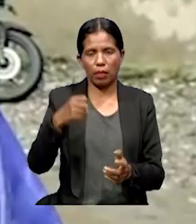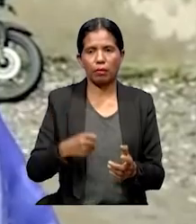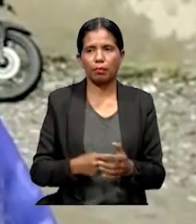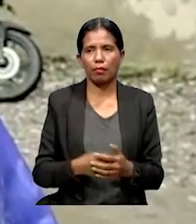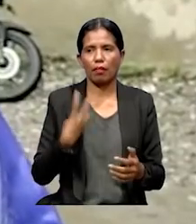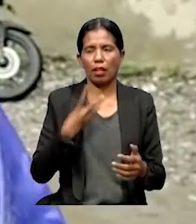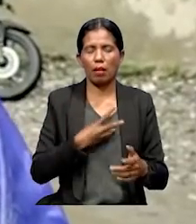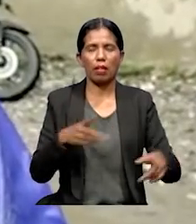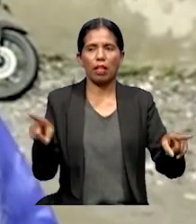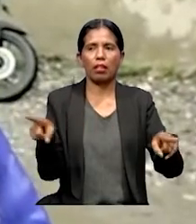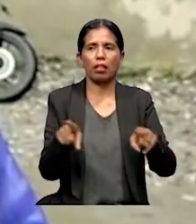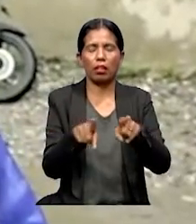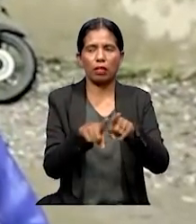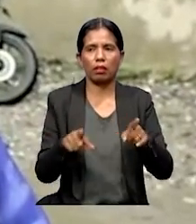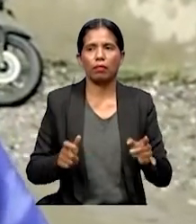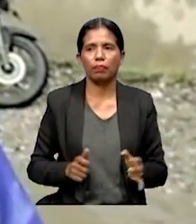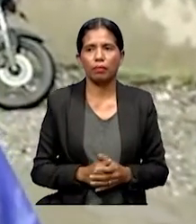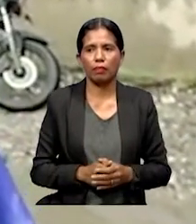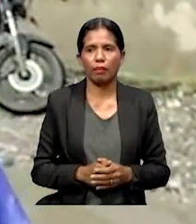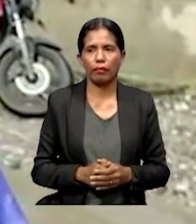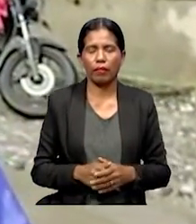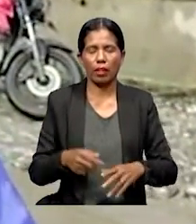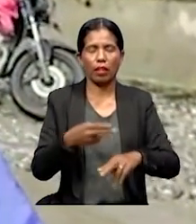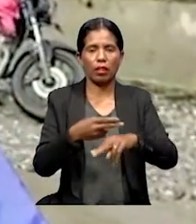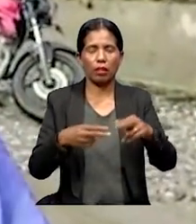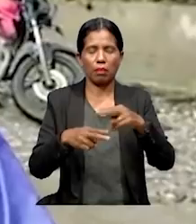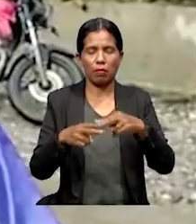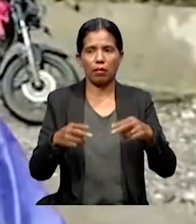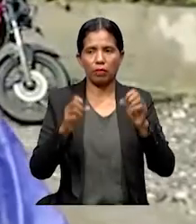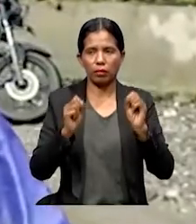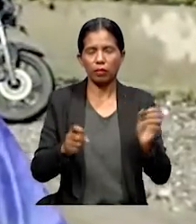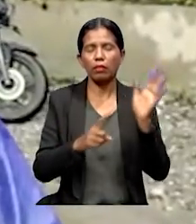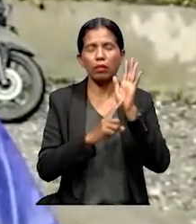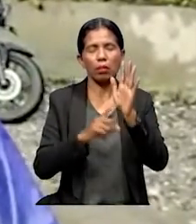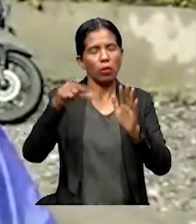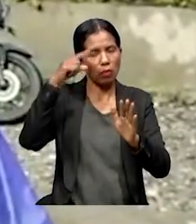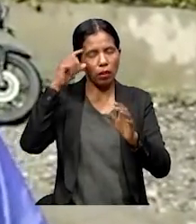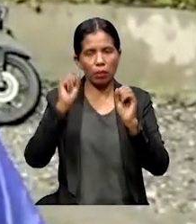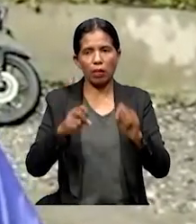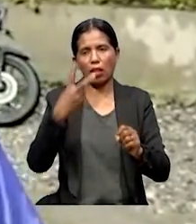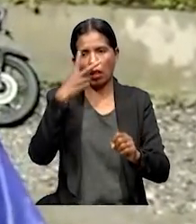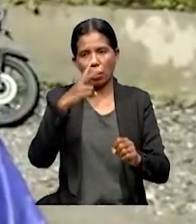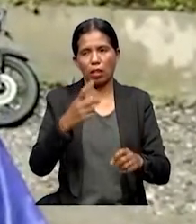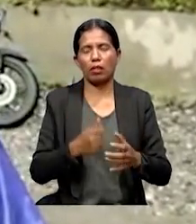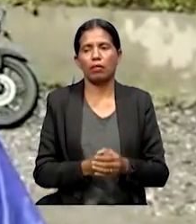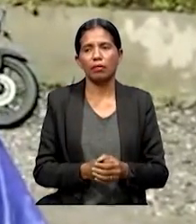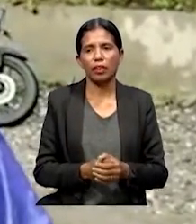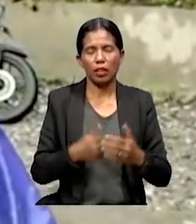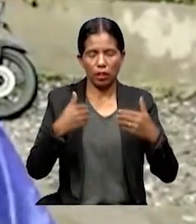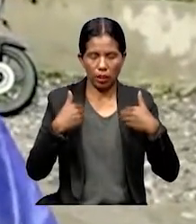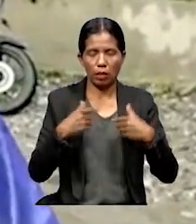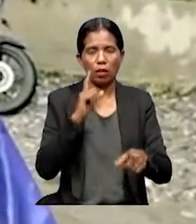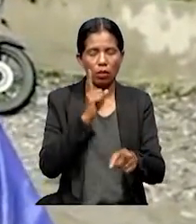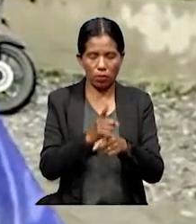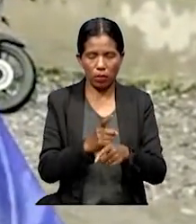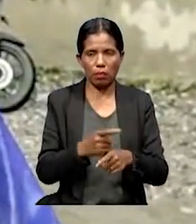ami hanesan, liman ain povo nia, atu tamba governo atu bele hare. Situasaun real nebe akontese iha